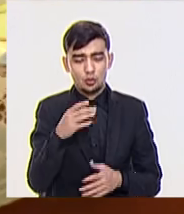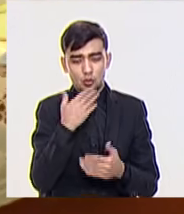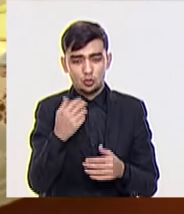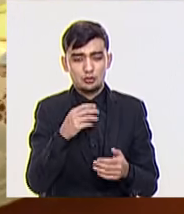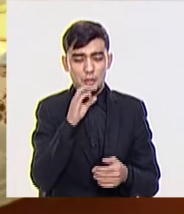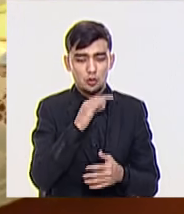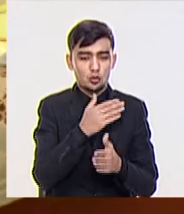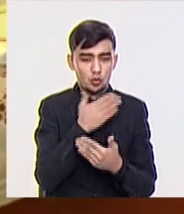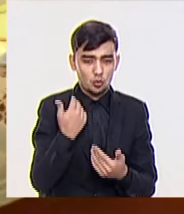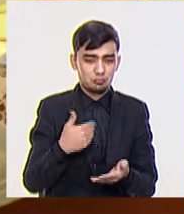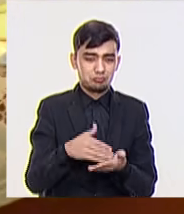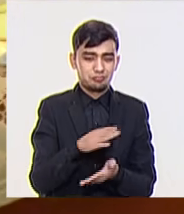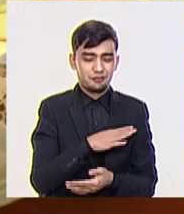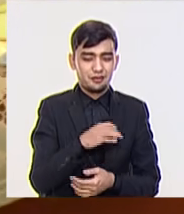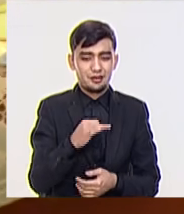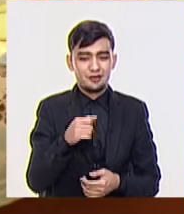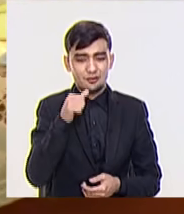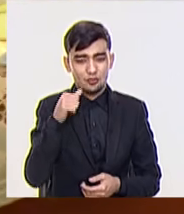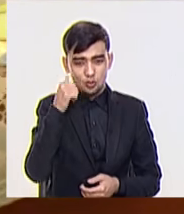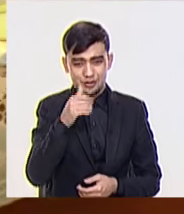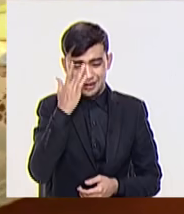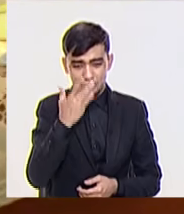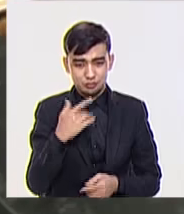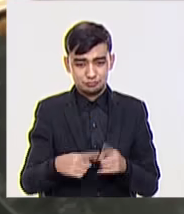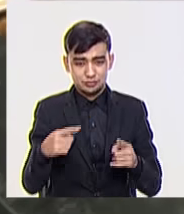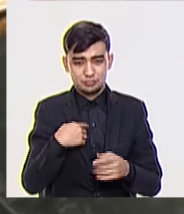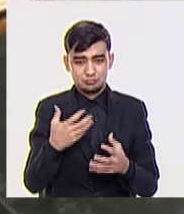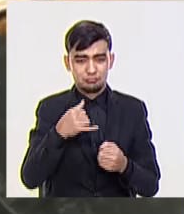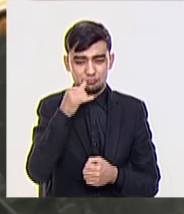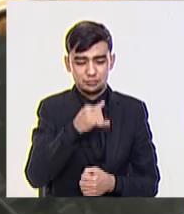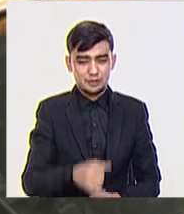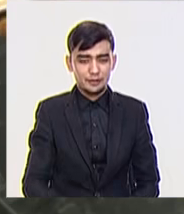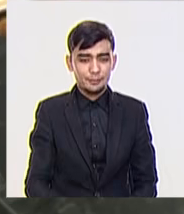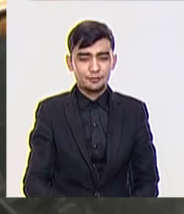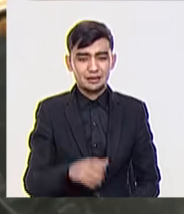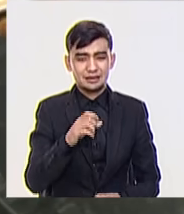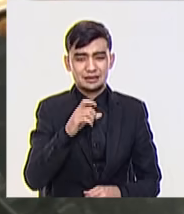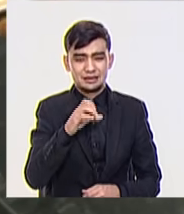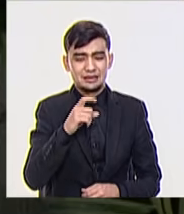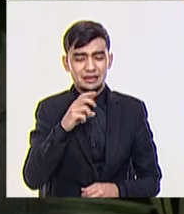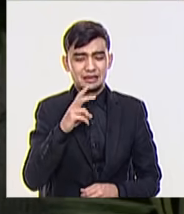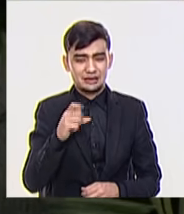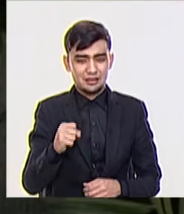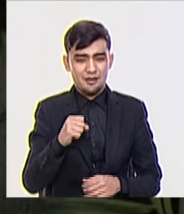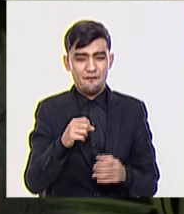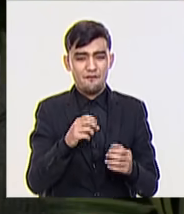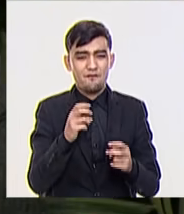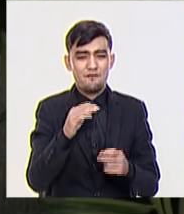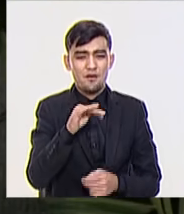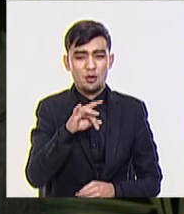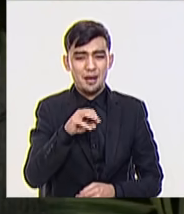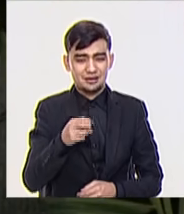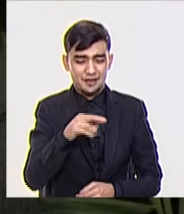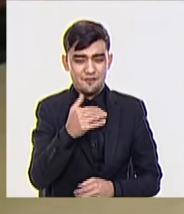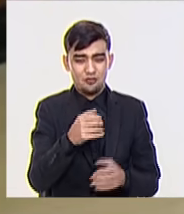дәрі де жоқ деп кері қайтарады. Өткен жылғы жаздан бері ала алмай отырмыз. Ал Сықы фармация компаниясының өкілдері бұл дәрілер елімізде бар,